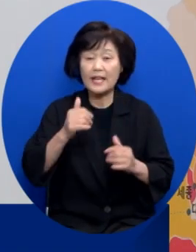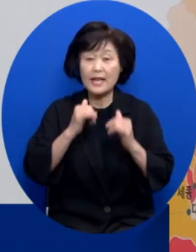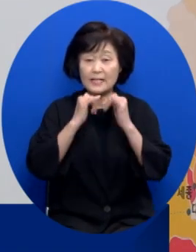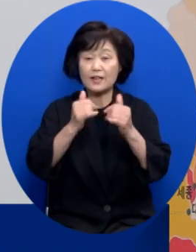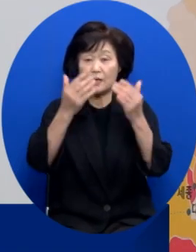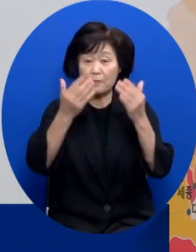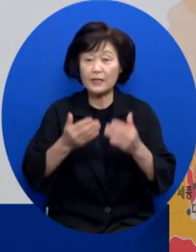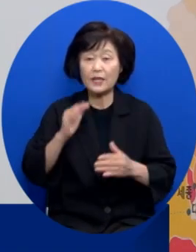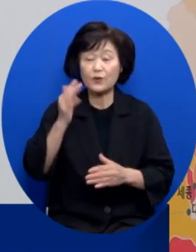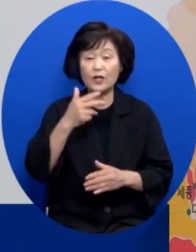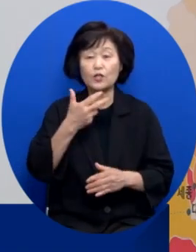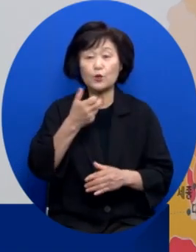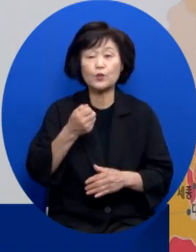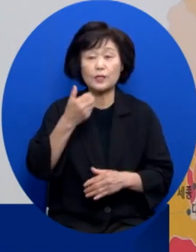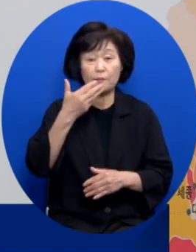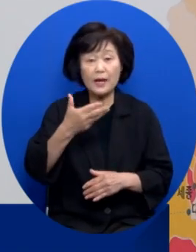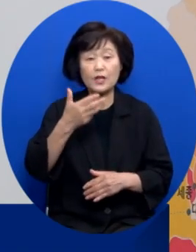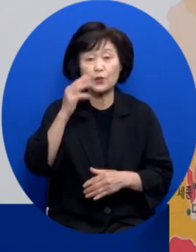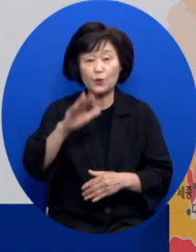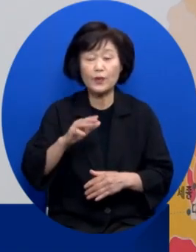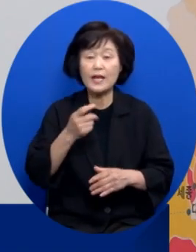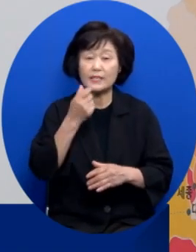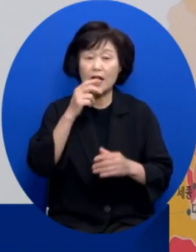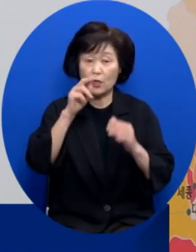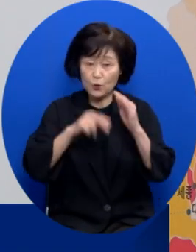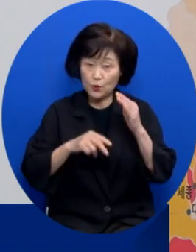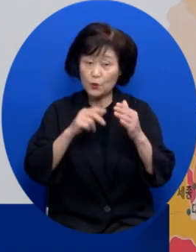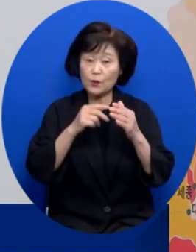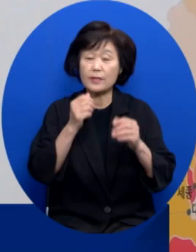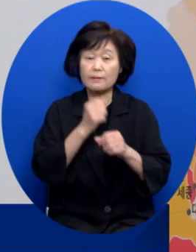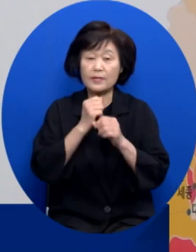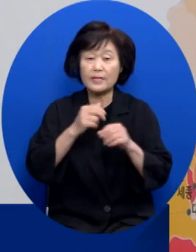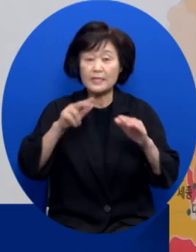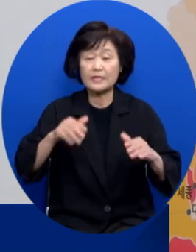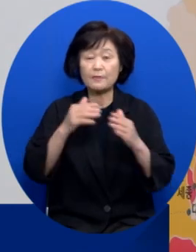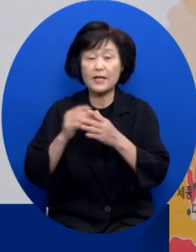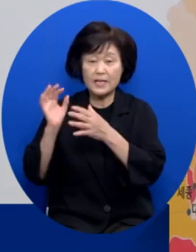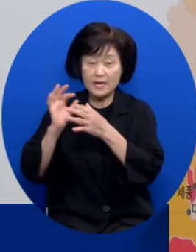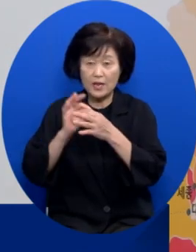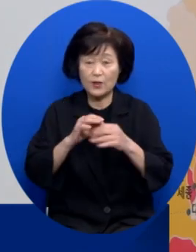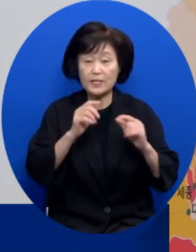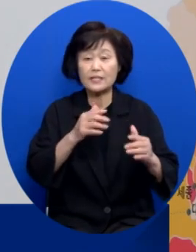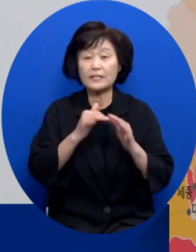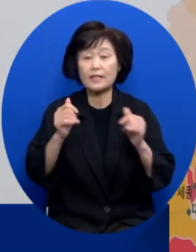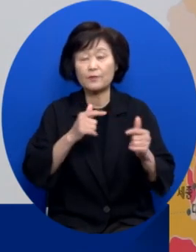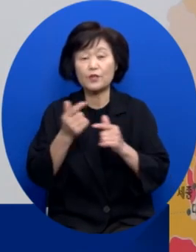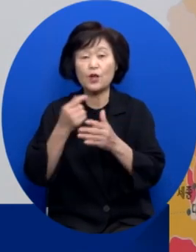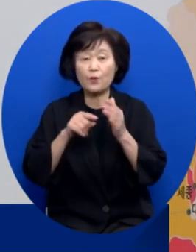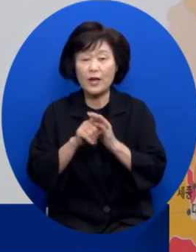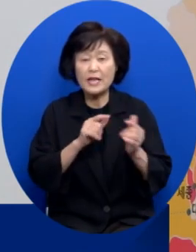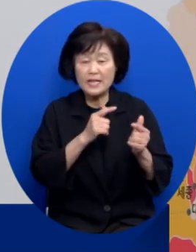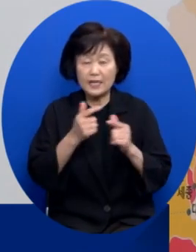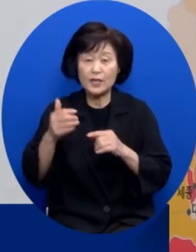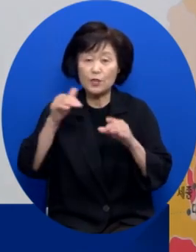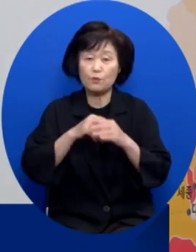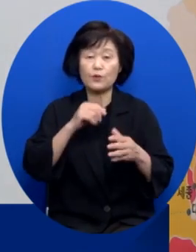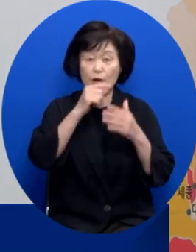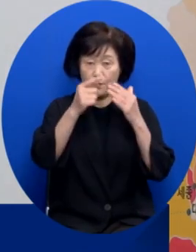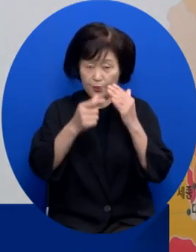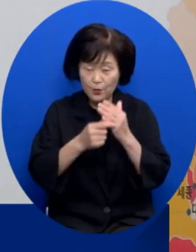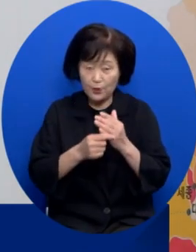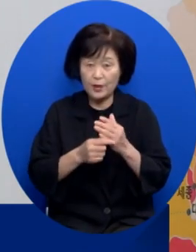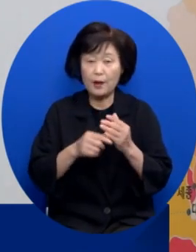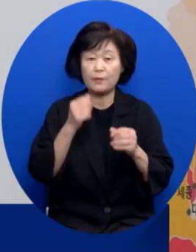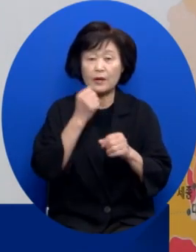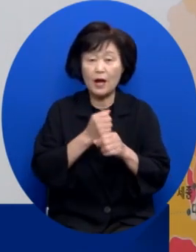지금까지 꾸준하게 지역 주민들을 위해서 독서 운동뿐만 아니라 여러 가지 문화 프로그램들을